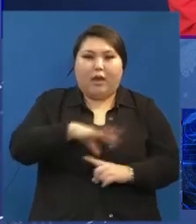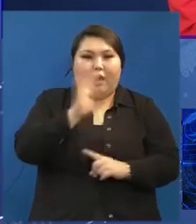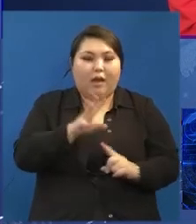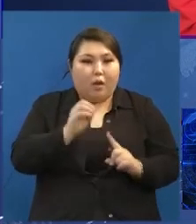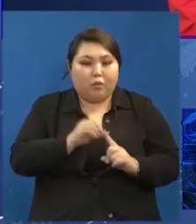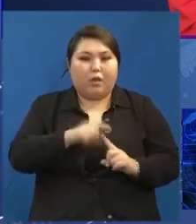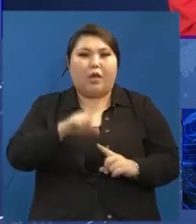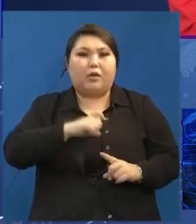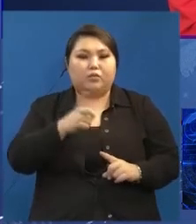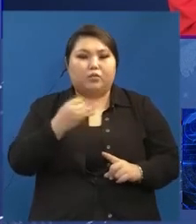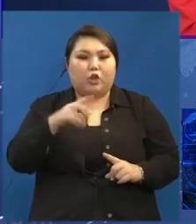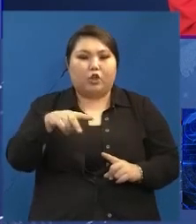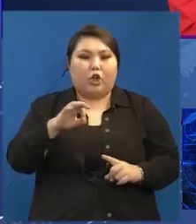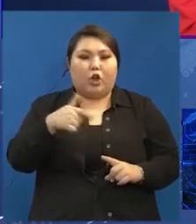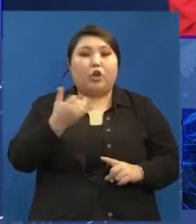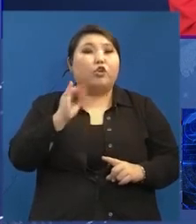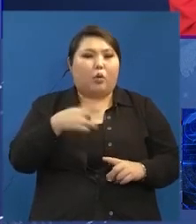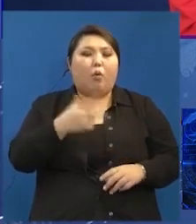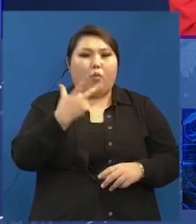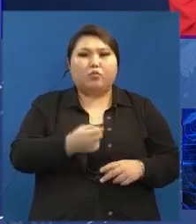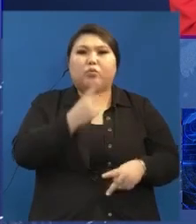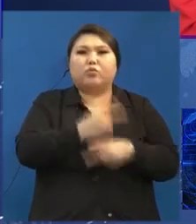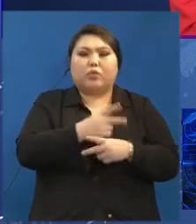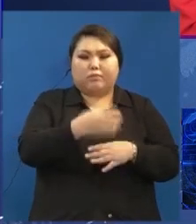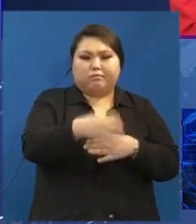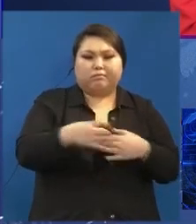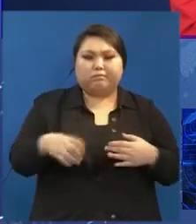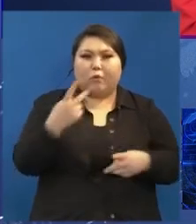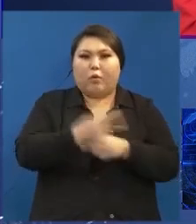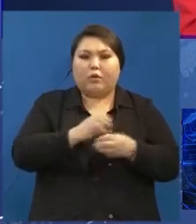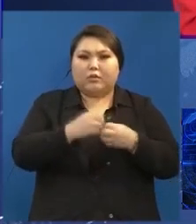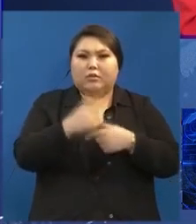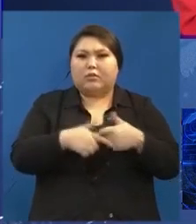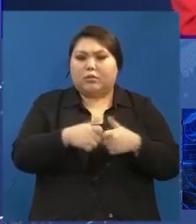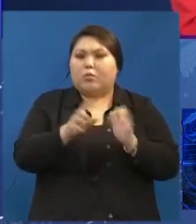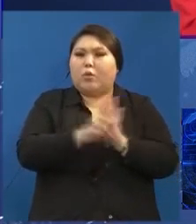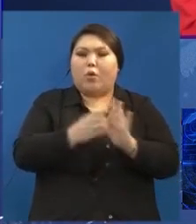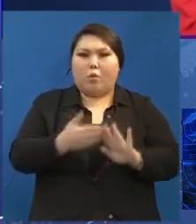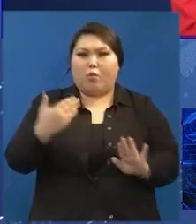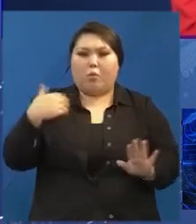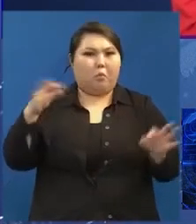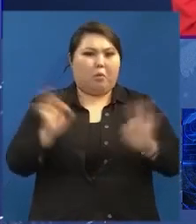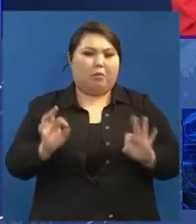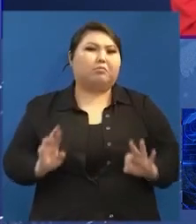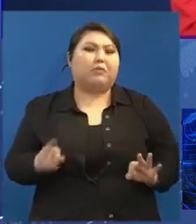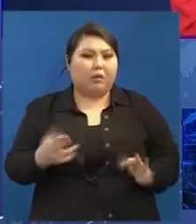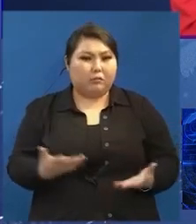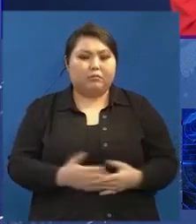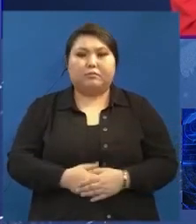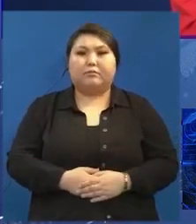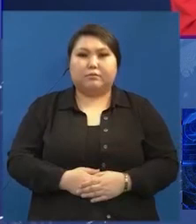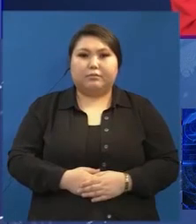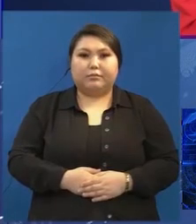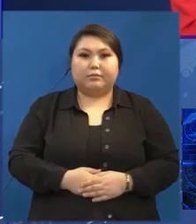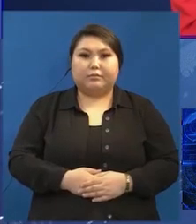агуулга эрхцүүлэн логикууд яагаад үндсэн хуулиас салаасан салбар хуулиуд дээр хэрэгжих боломж урд өмнө нь байгаагүй юм бэ?